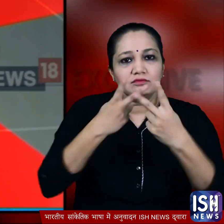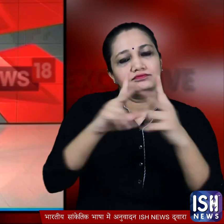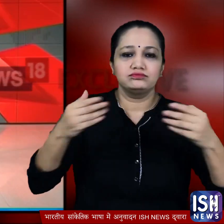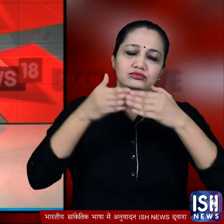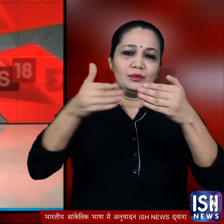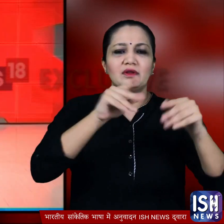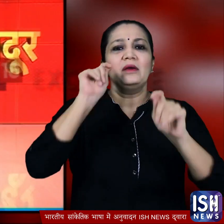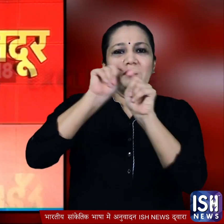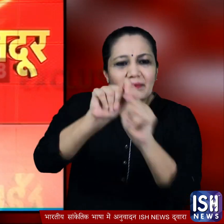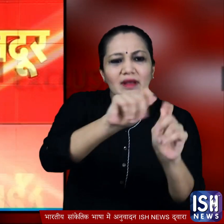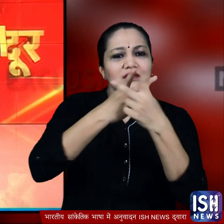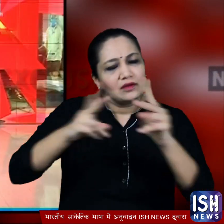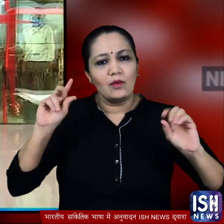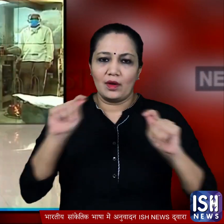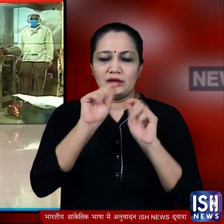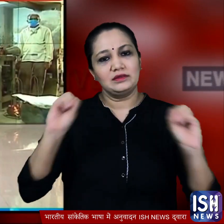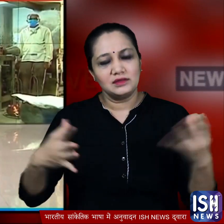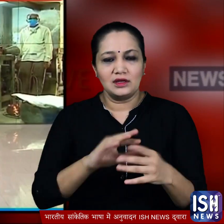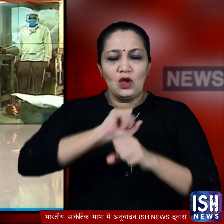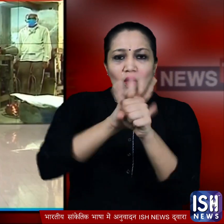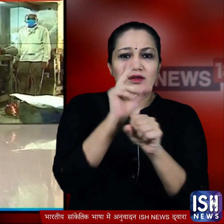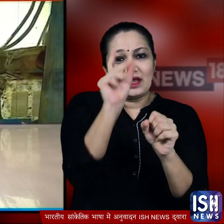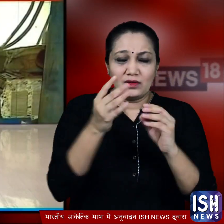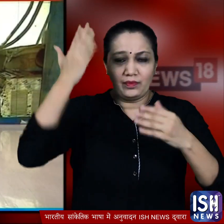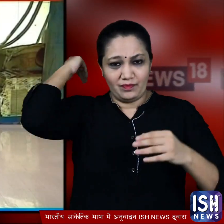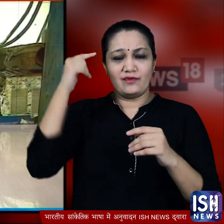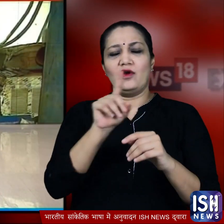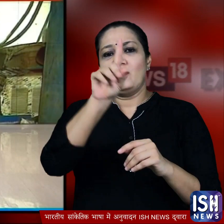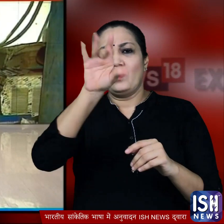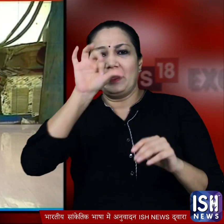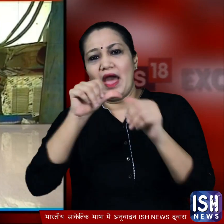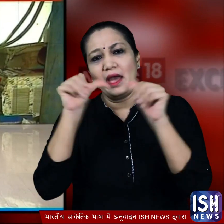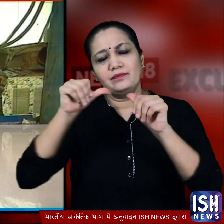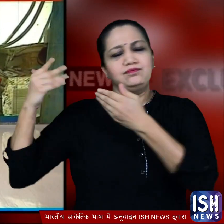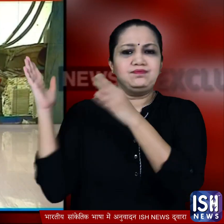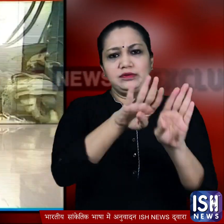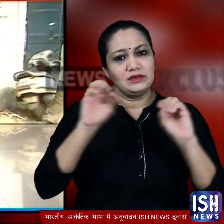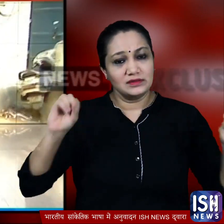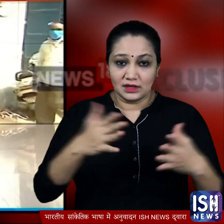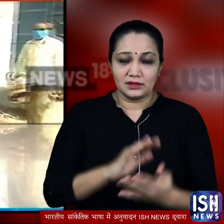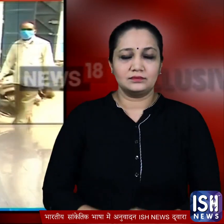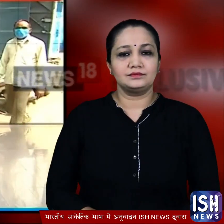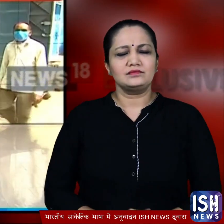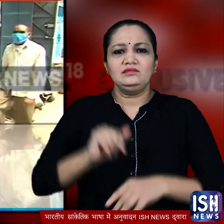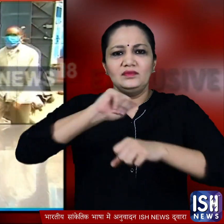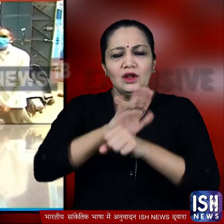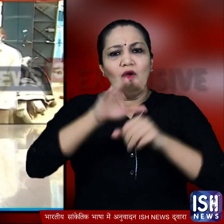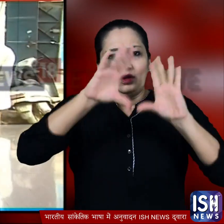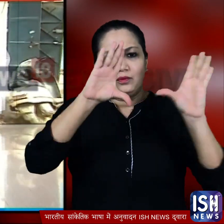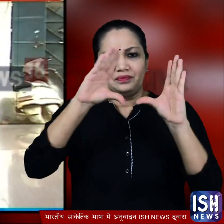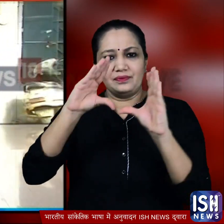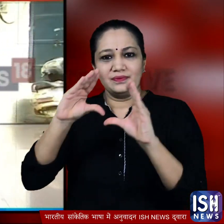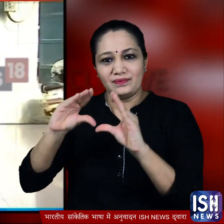गईं और कंस्ट्रक्शन का काम भी शुरू हो गया। कोरोना की दूसरी लहर को देखते हुए राजधानी में 19 अप्रैल को लॉकडाउन की शुरुआत हुई थी, लेकिन इस महामारी का असर